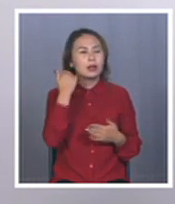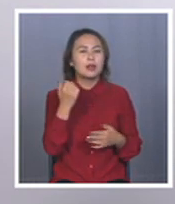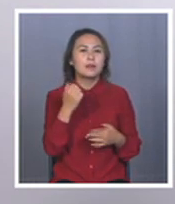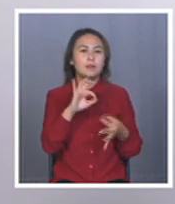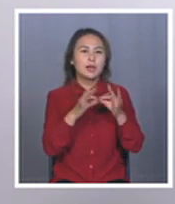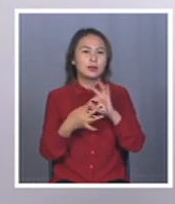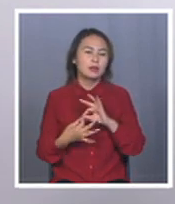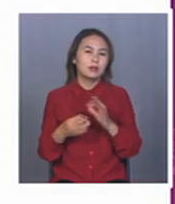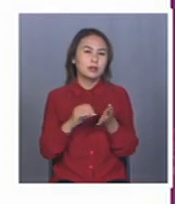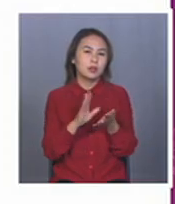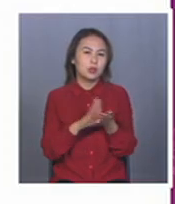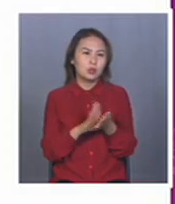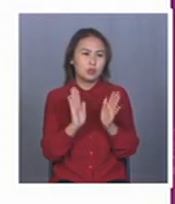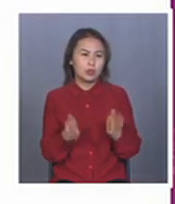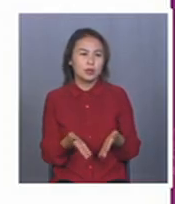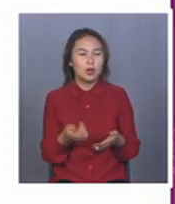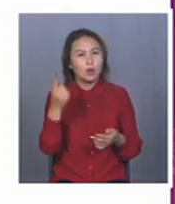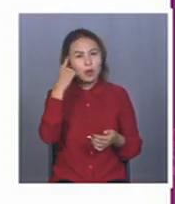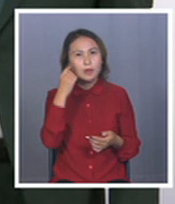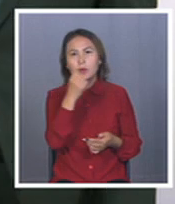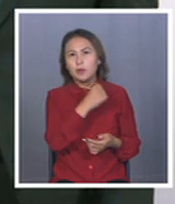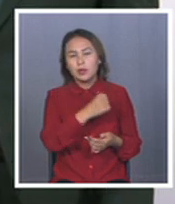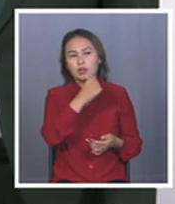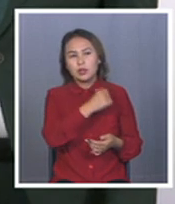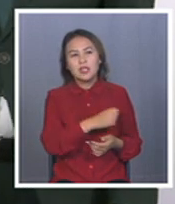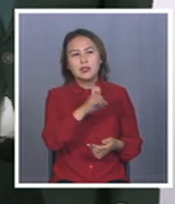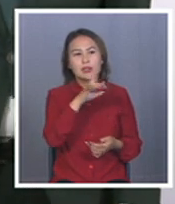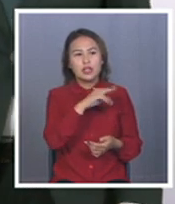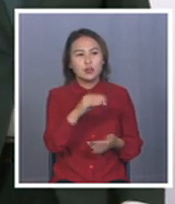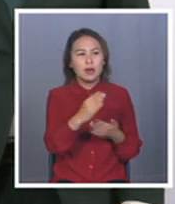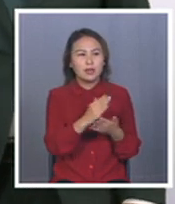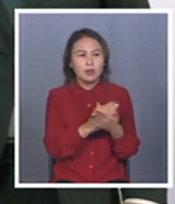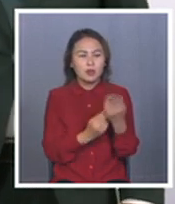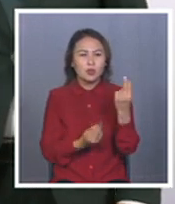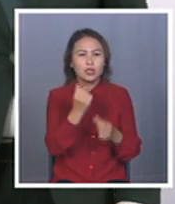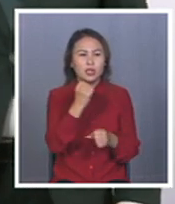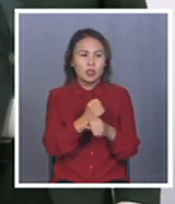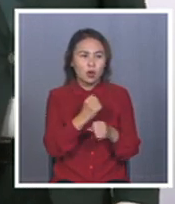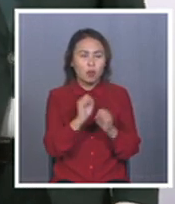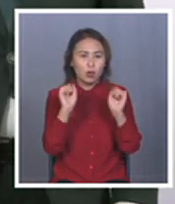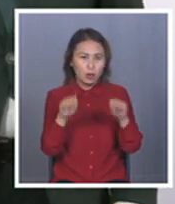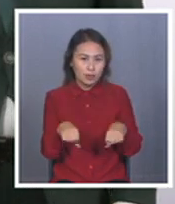енгізуді меңгересің. Ойланып көрейікші, Scratch бағдарламасында ойын жасауға бола ма?